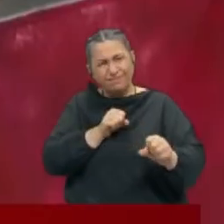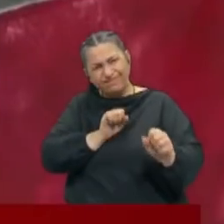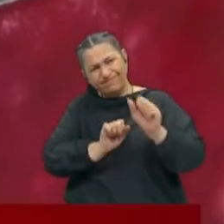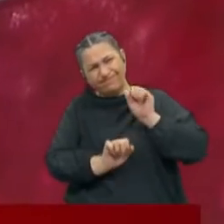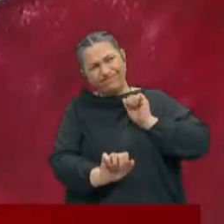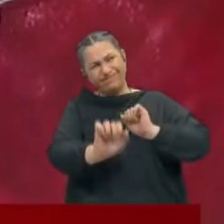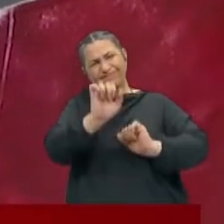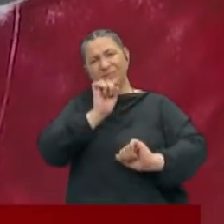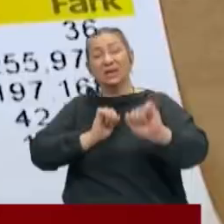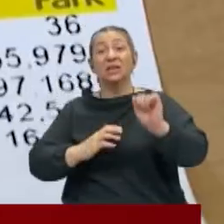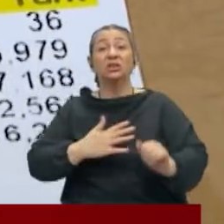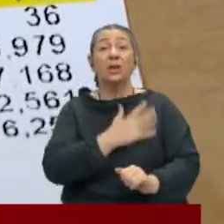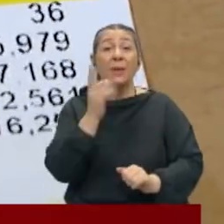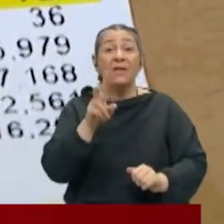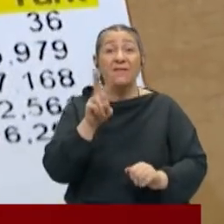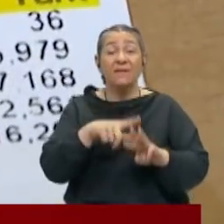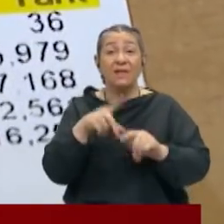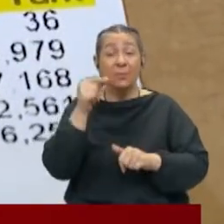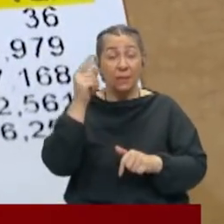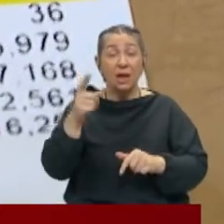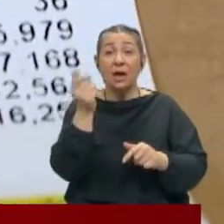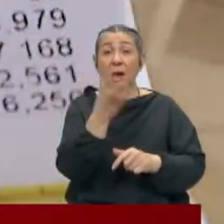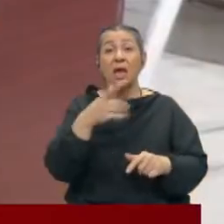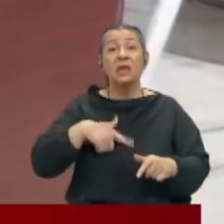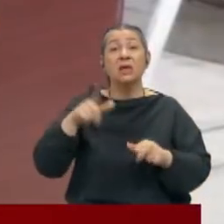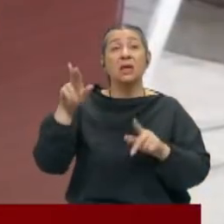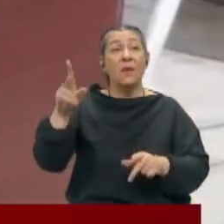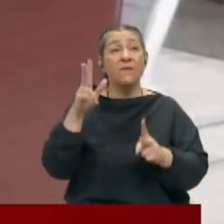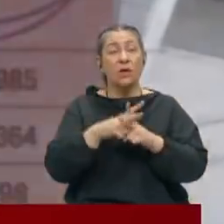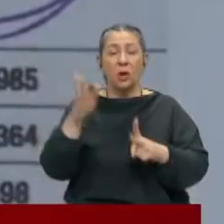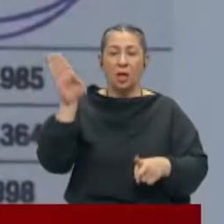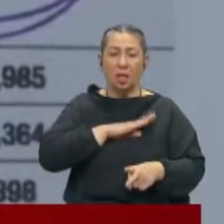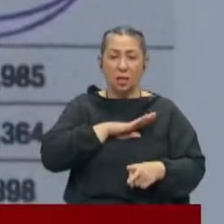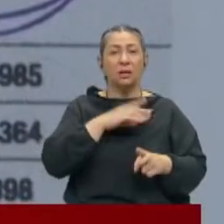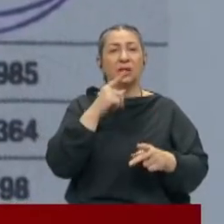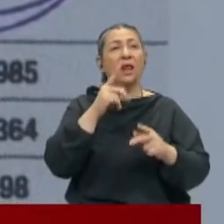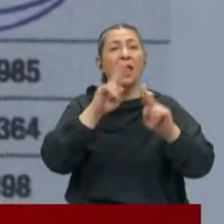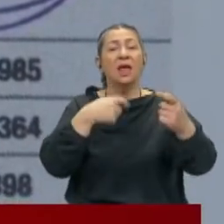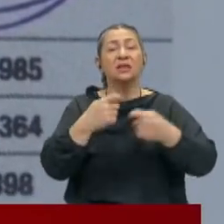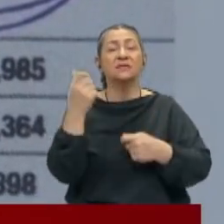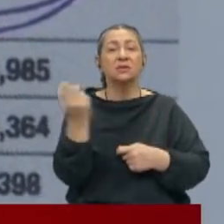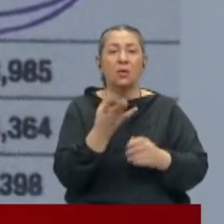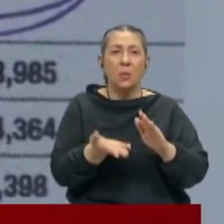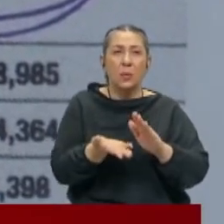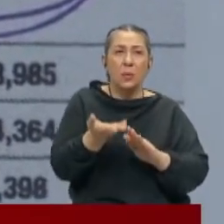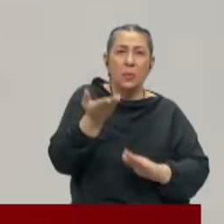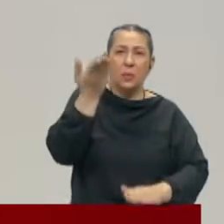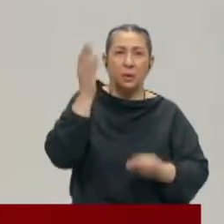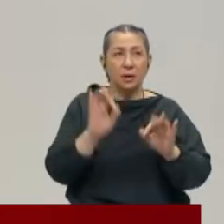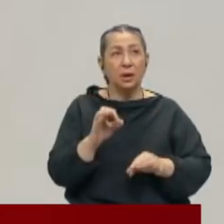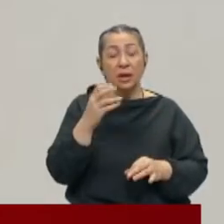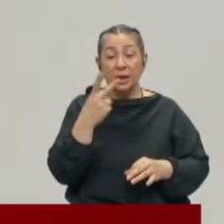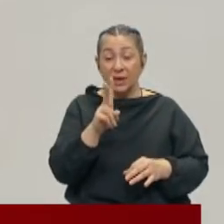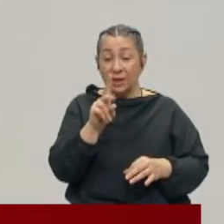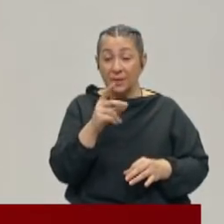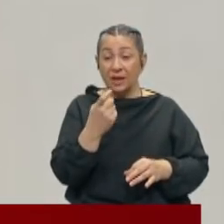ama CHP'li Veli Ağbaba'nın rakamlarına göre İzmir'deki gibi faturaya yenildik diyen esnaf sayısı da her geçen gün artıyor.